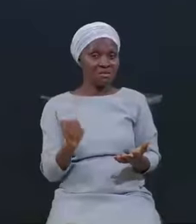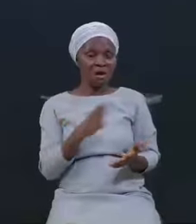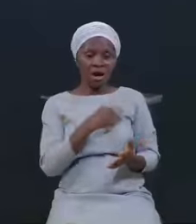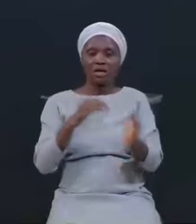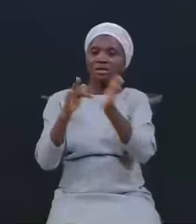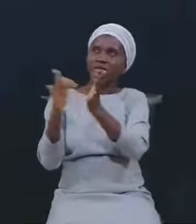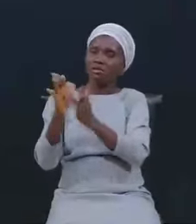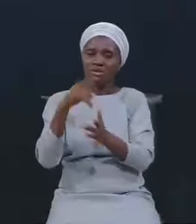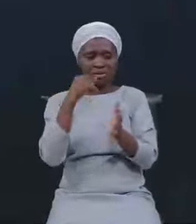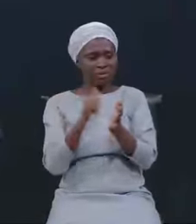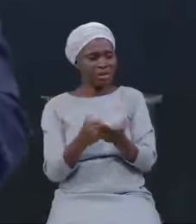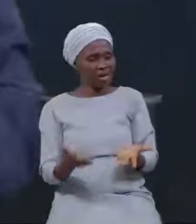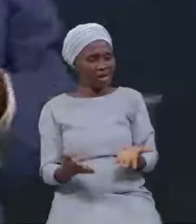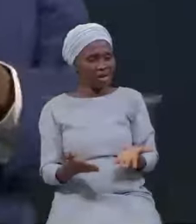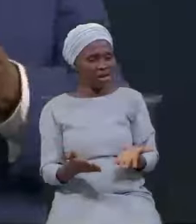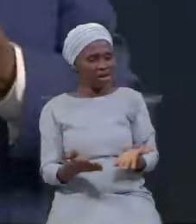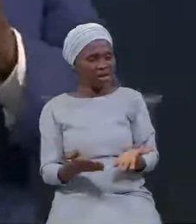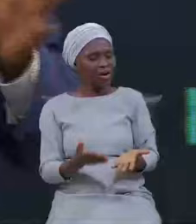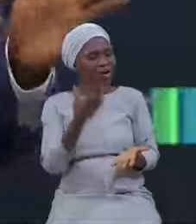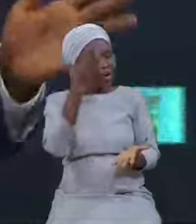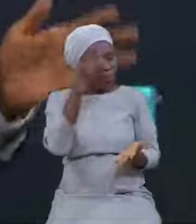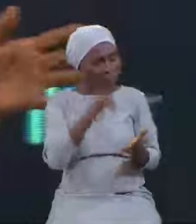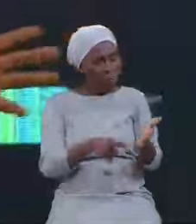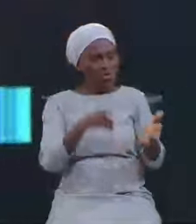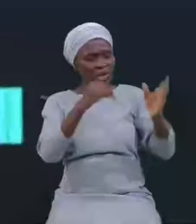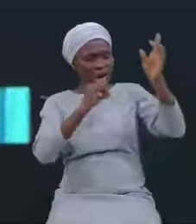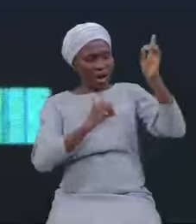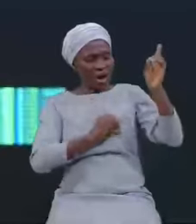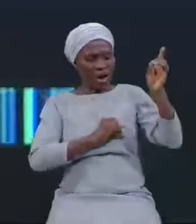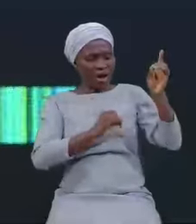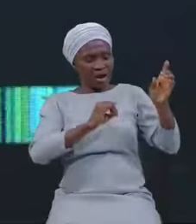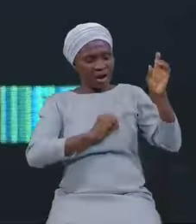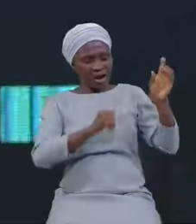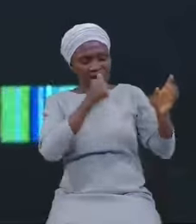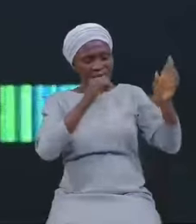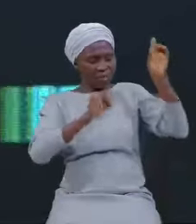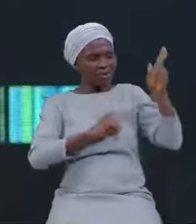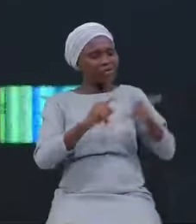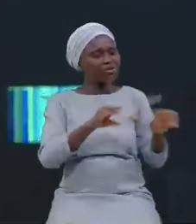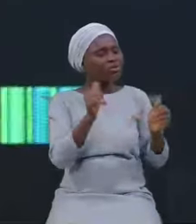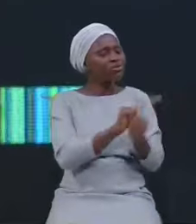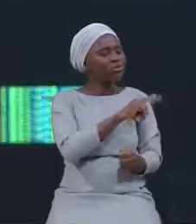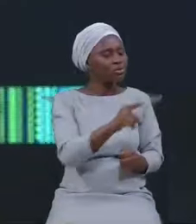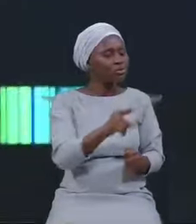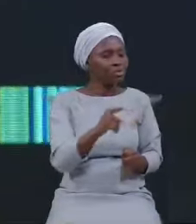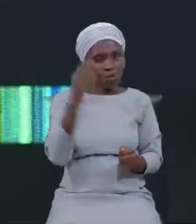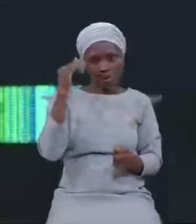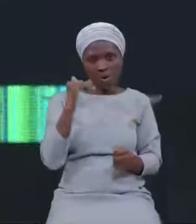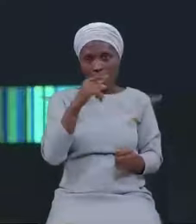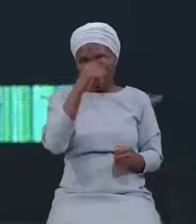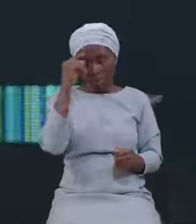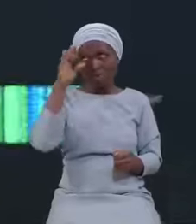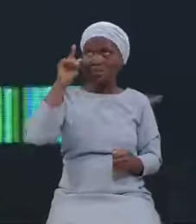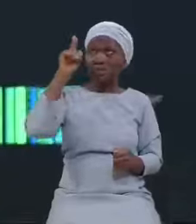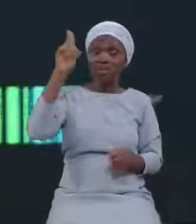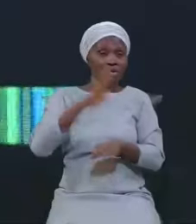ça? Il ne voulait pas que la mère contrôle son ministère ou ses miracles.